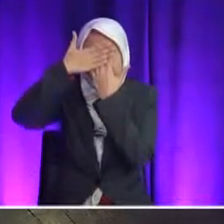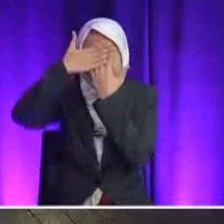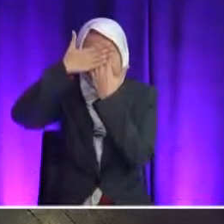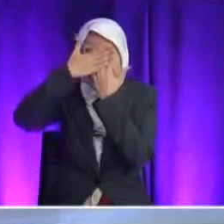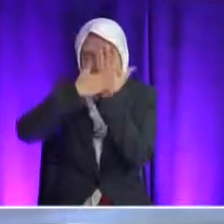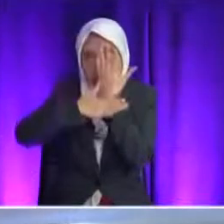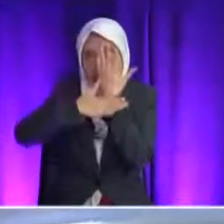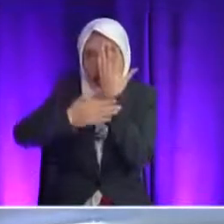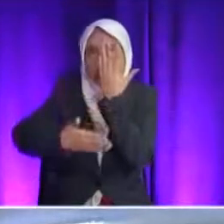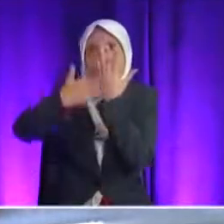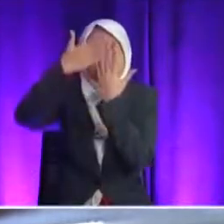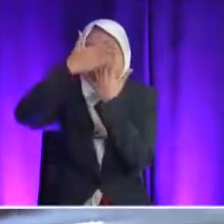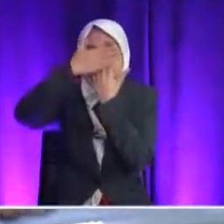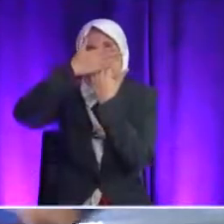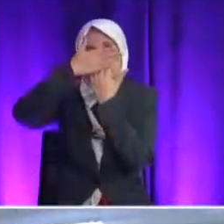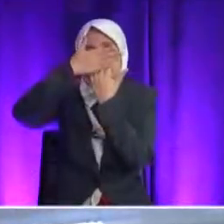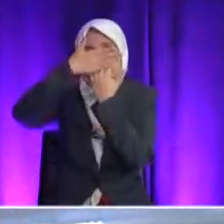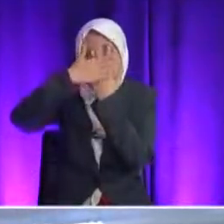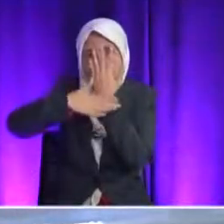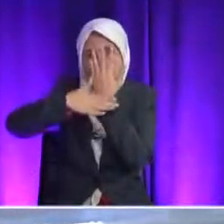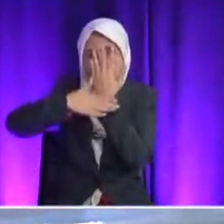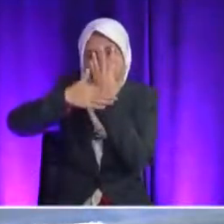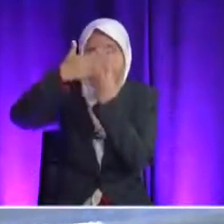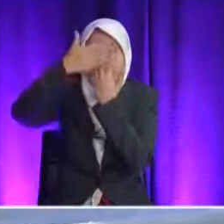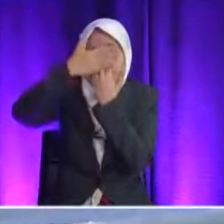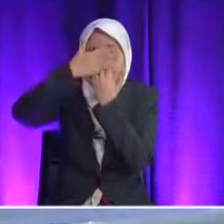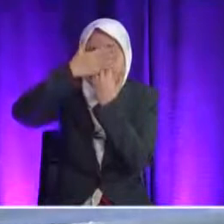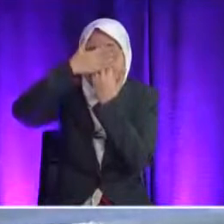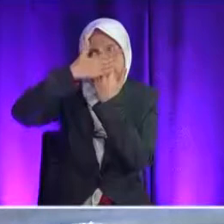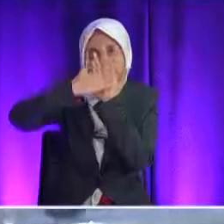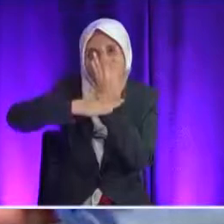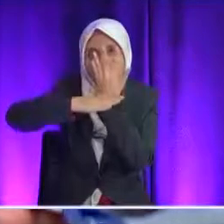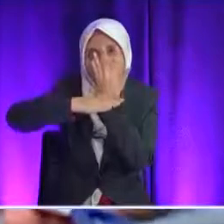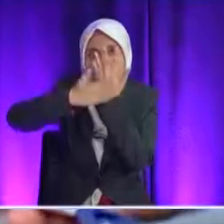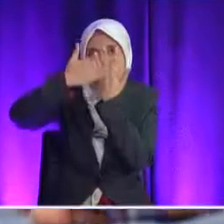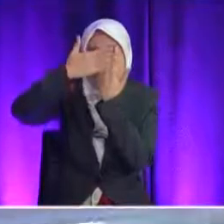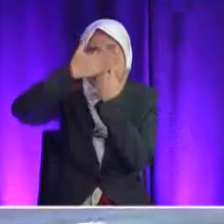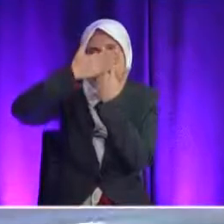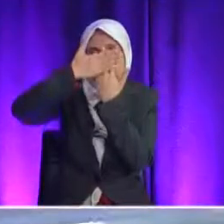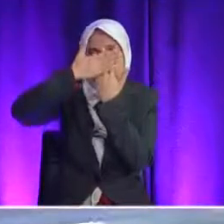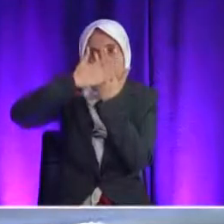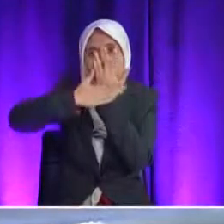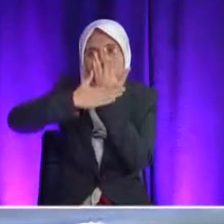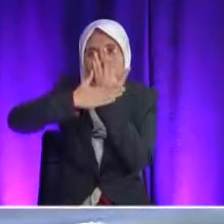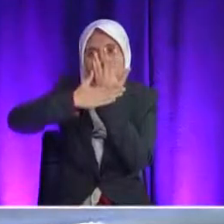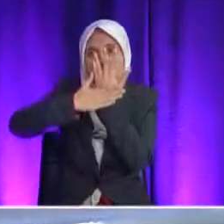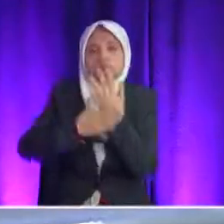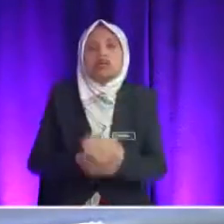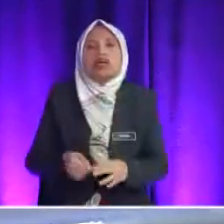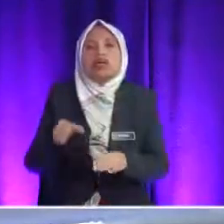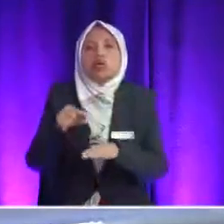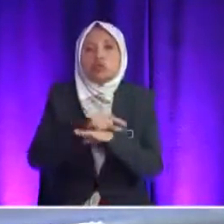tarik bawa paketnya tuh ah jadi kita udah keringkan sedikit guna by